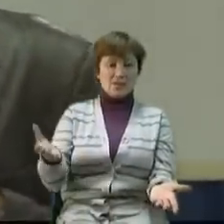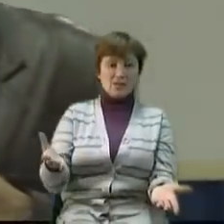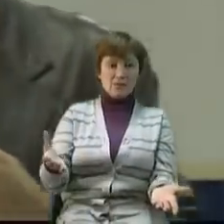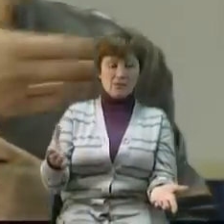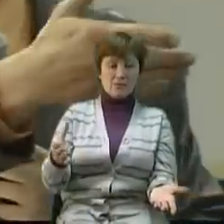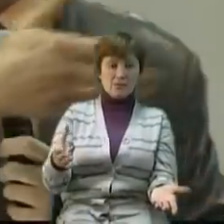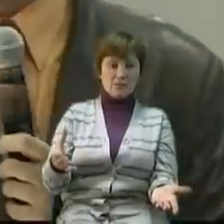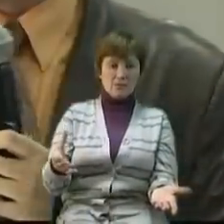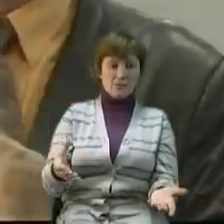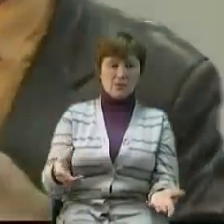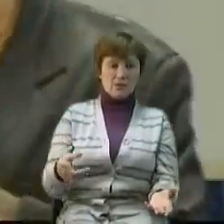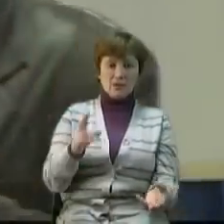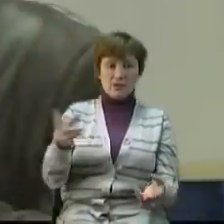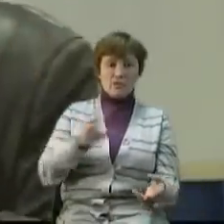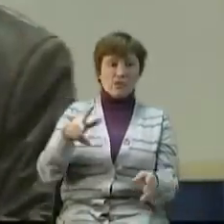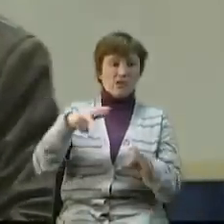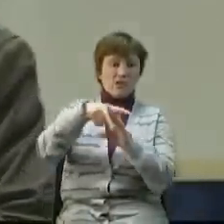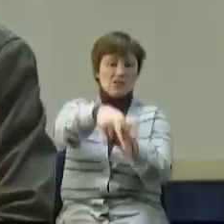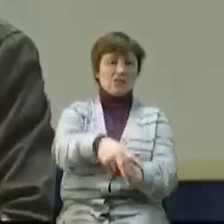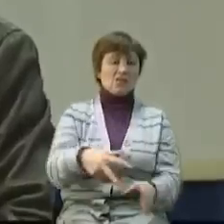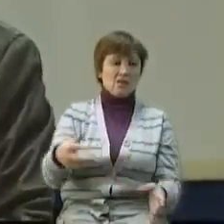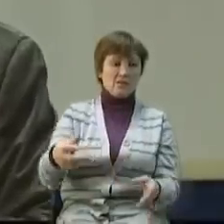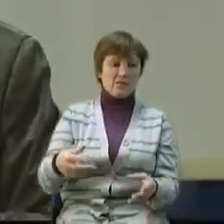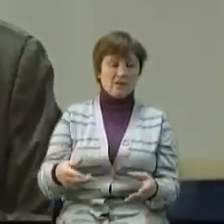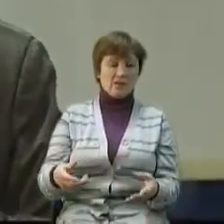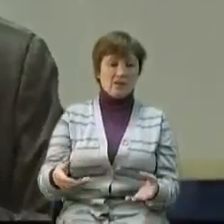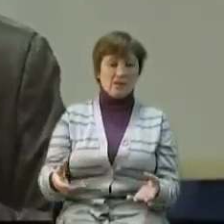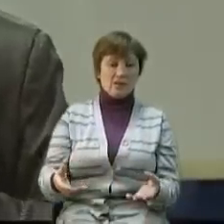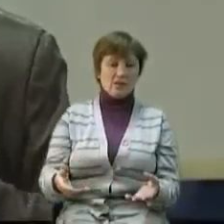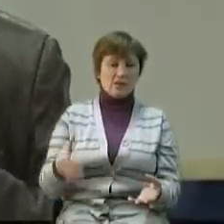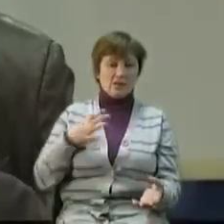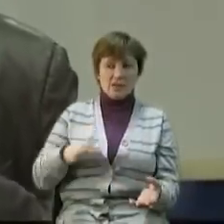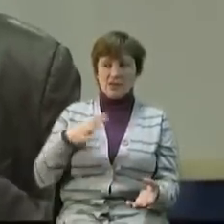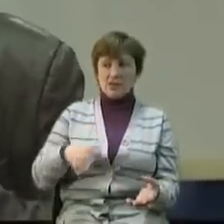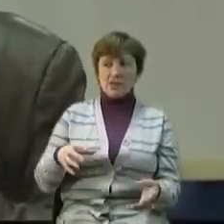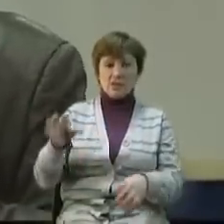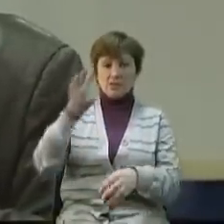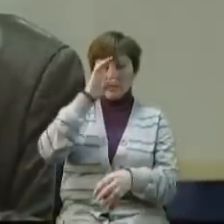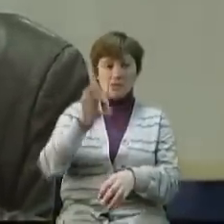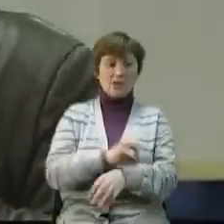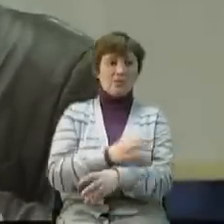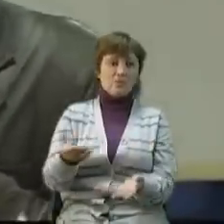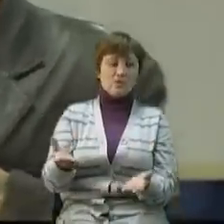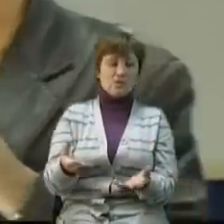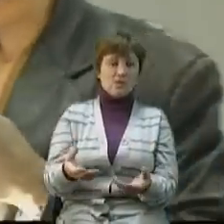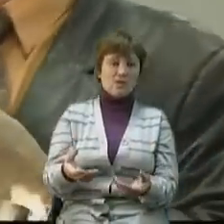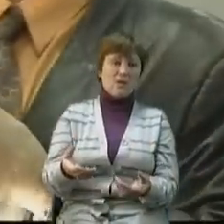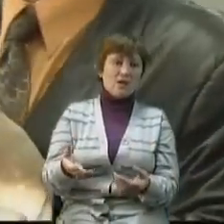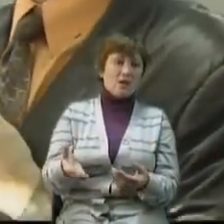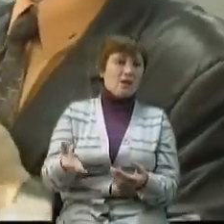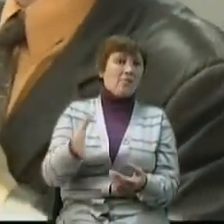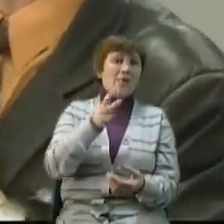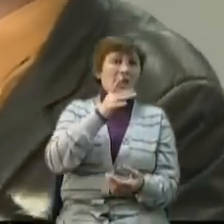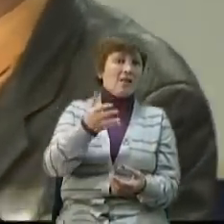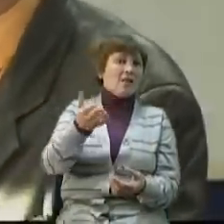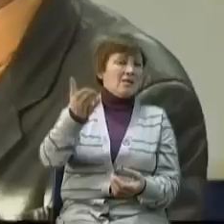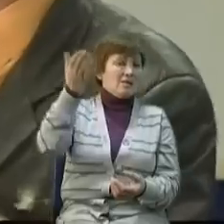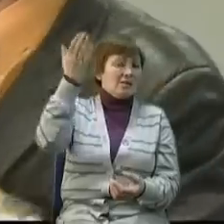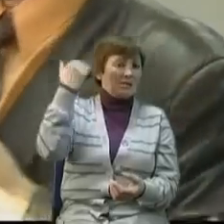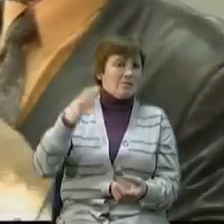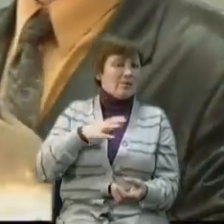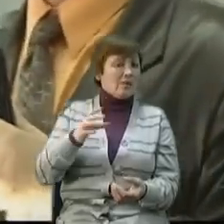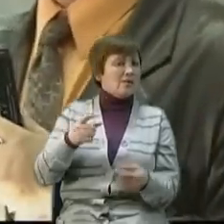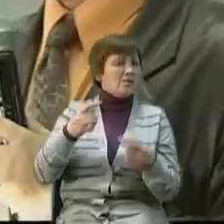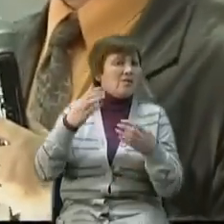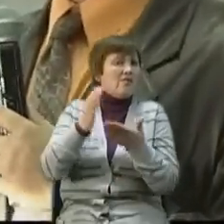никто же не заставлял. Зачем вы вышли замуж? О, это 5 лет назад, 10 лет назад. Это был совсем